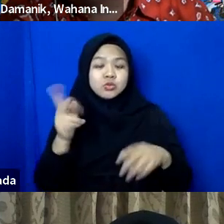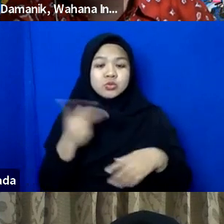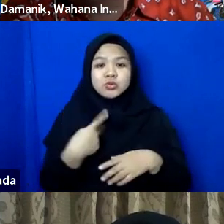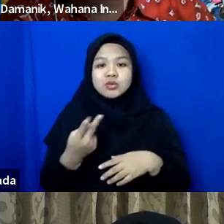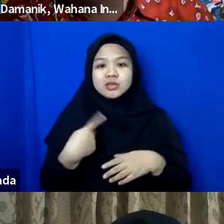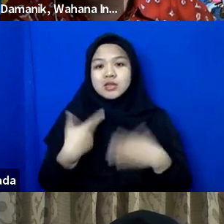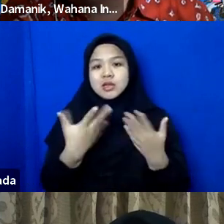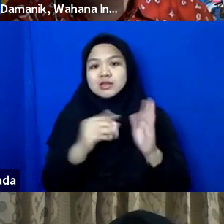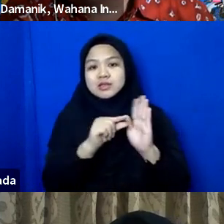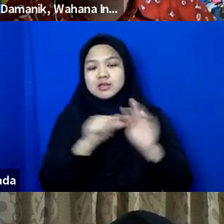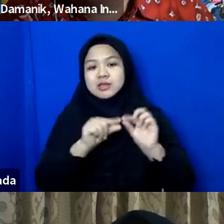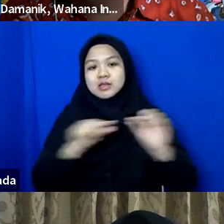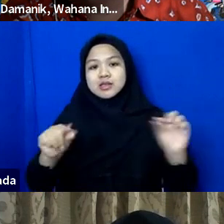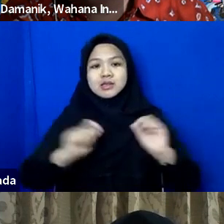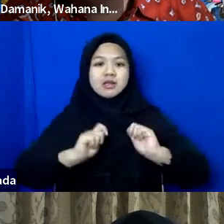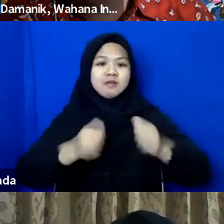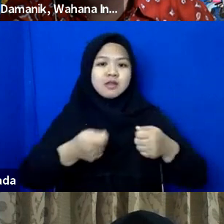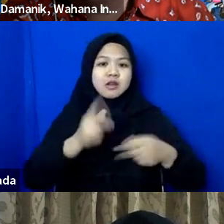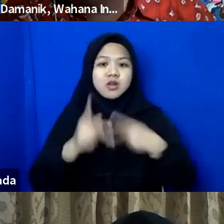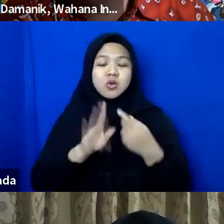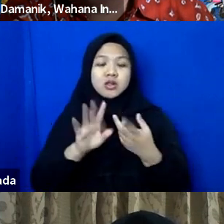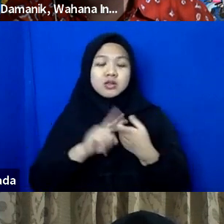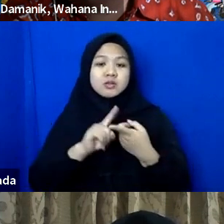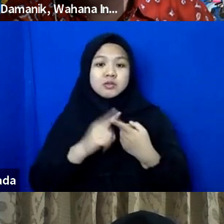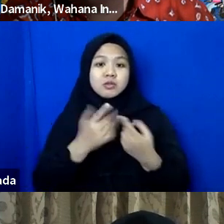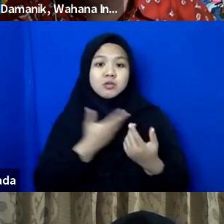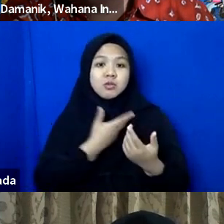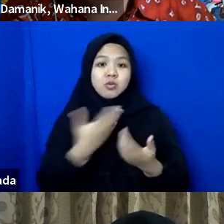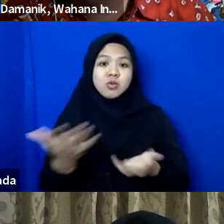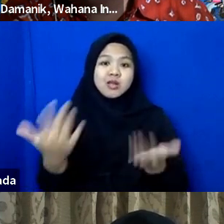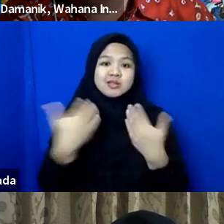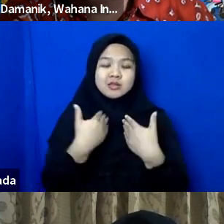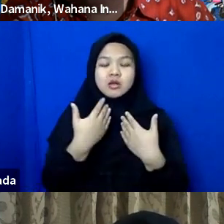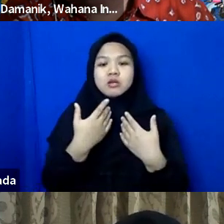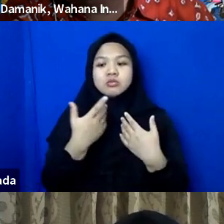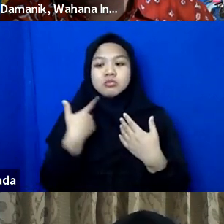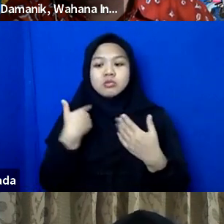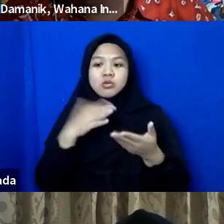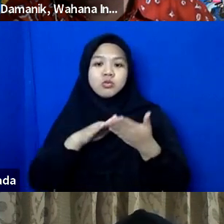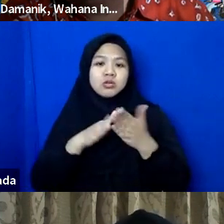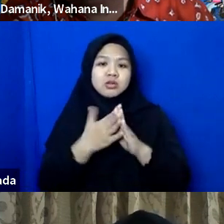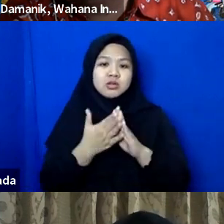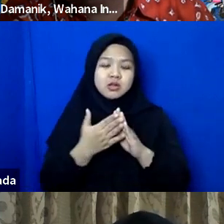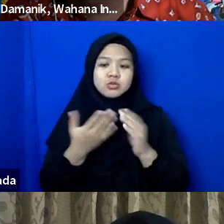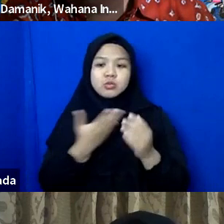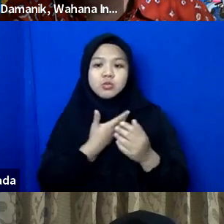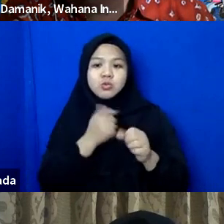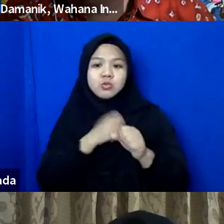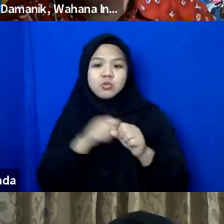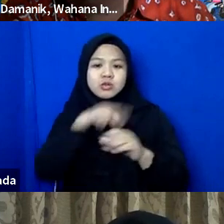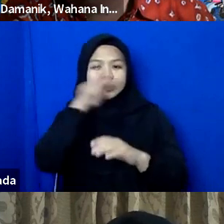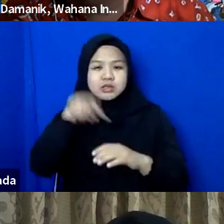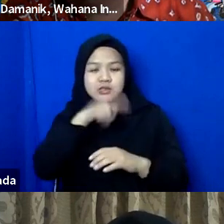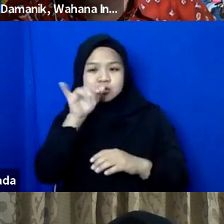kasih link untuk daftar kalau misalnya nanti temen-temen mau ngajak bisa punya komunitas kemudian pengen bikin skrining